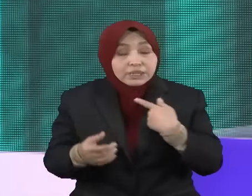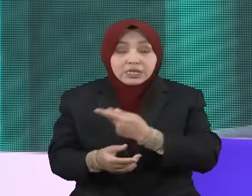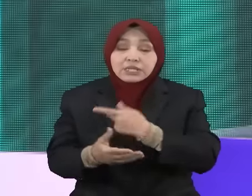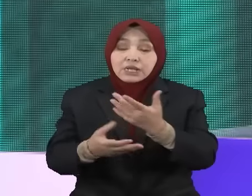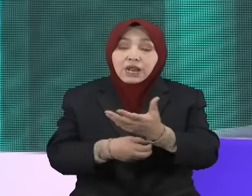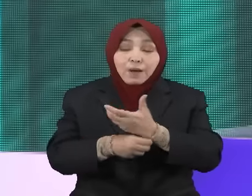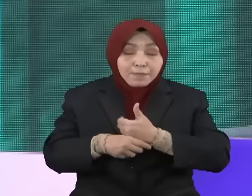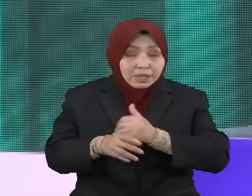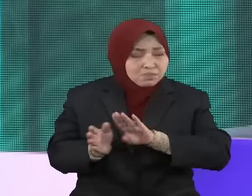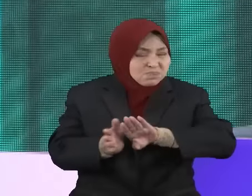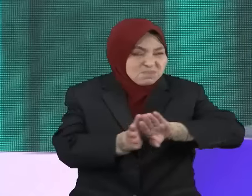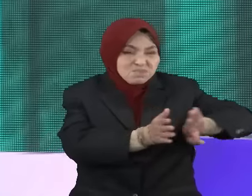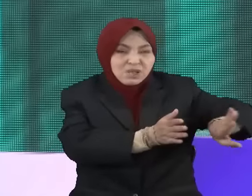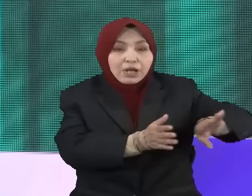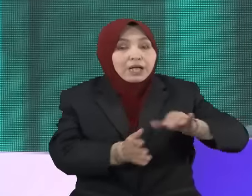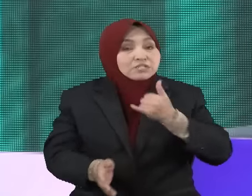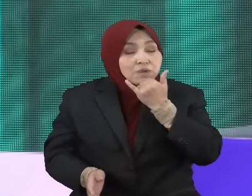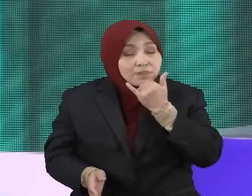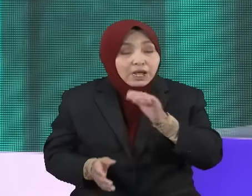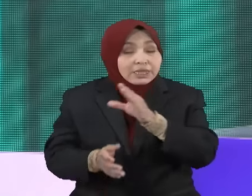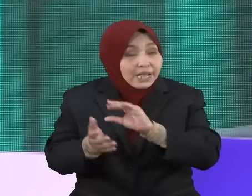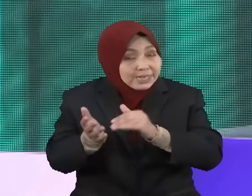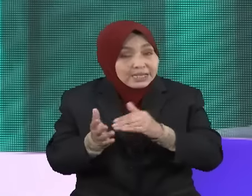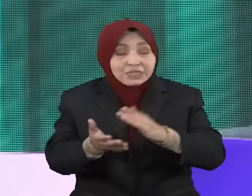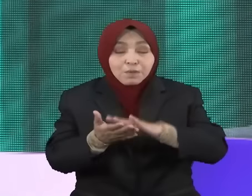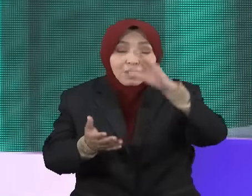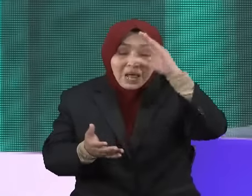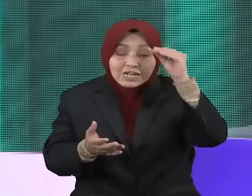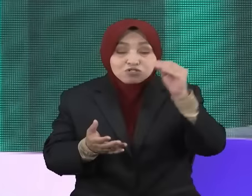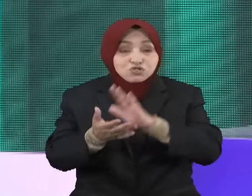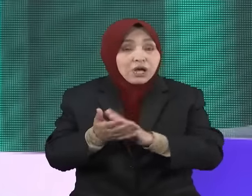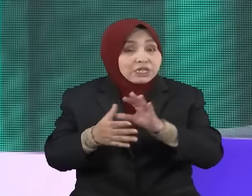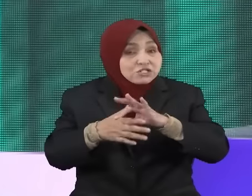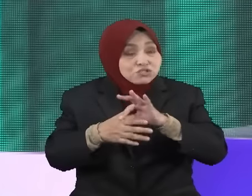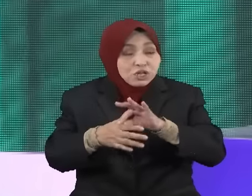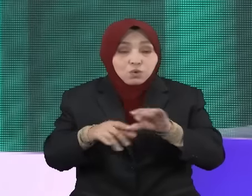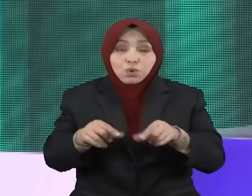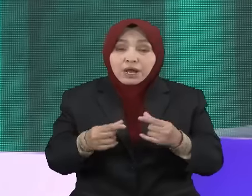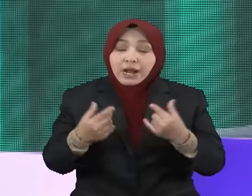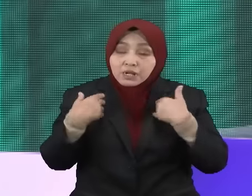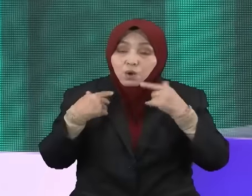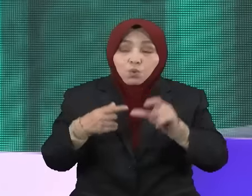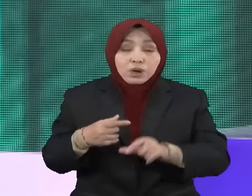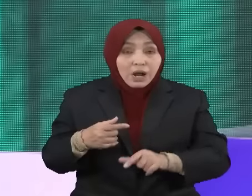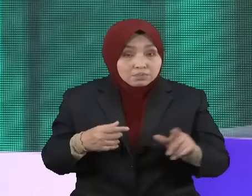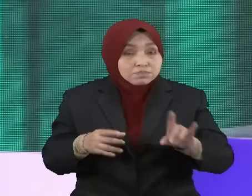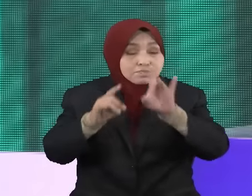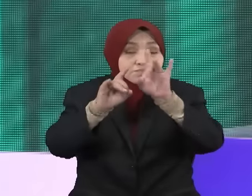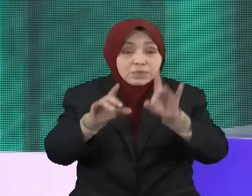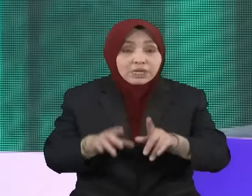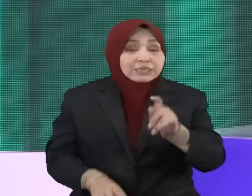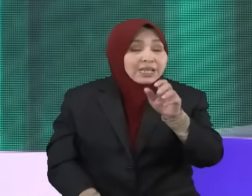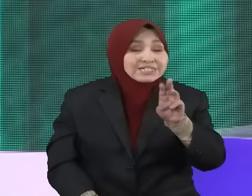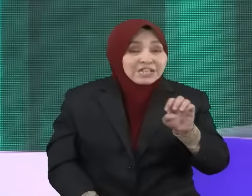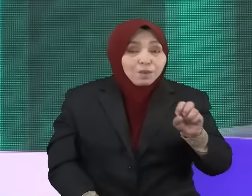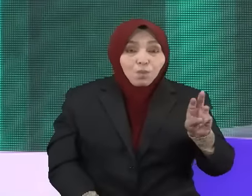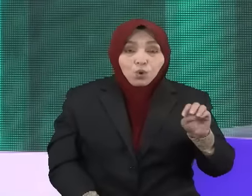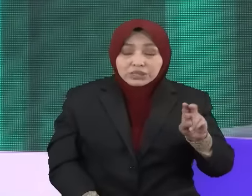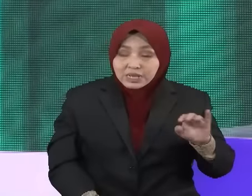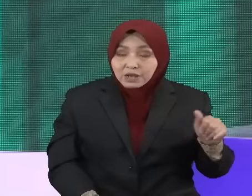dapat mengenepikan kebatilan. Makin kita belajar isi kandung Al-Quran, bila ada orang buat testimoni, Ustaz. Istilah zaman sekarang